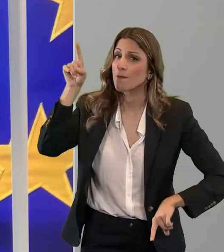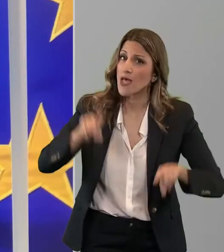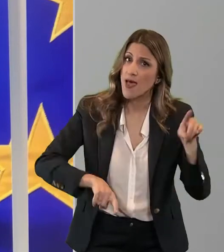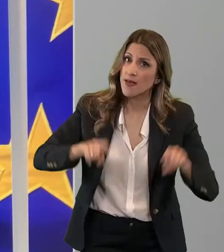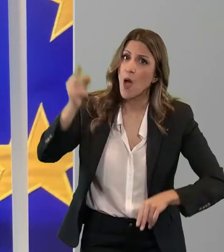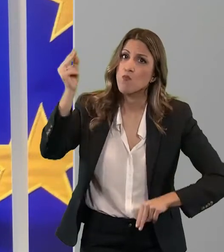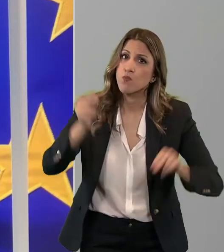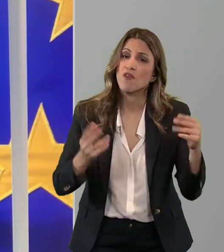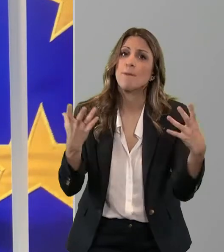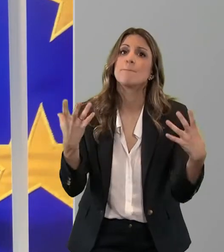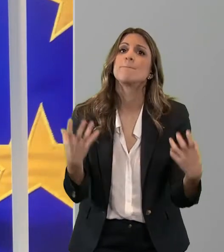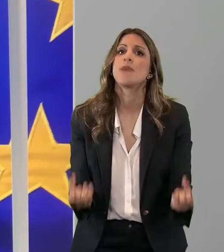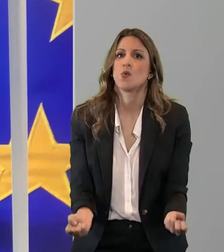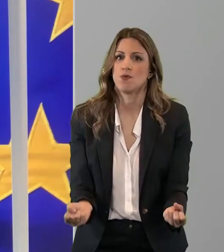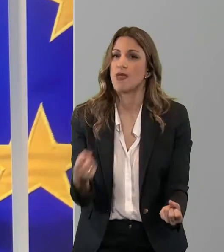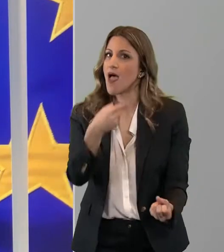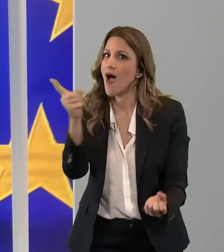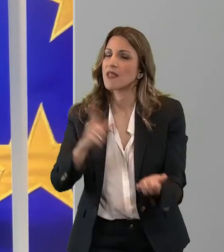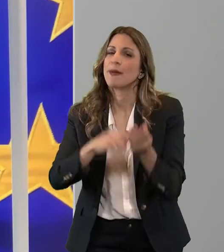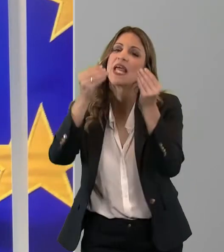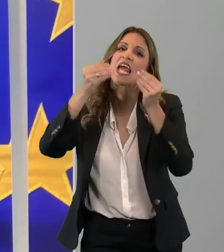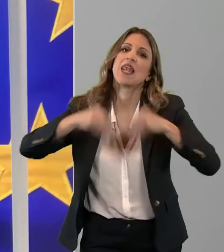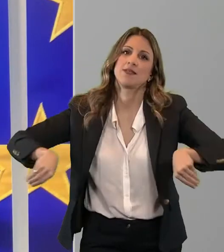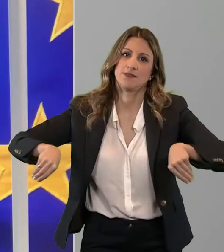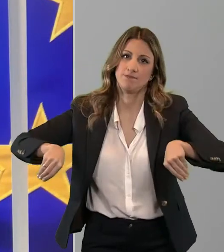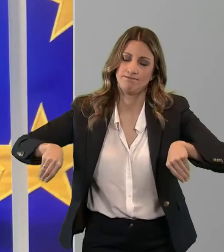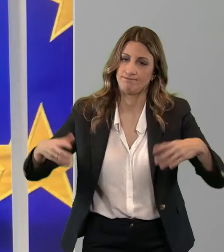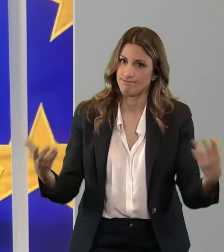μεγάλους gatekeepers, δηλαδή